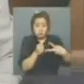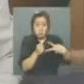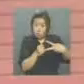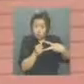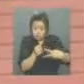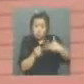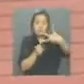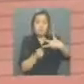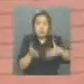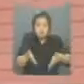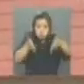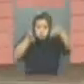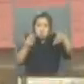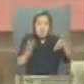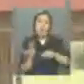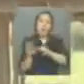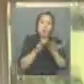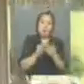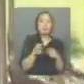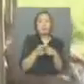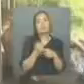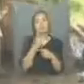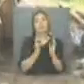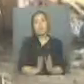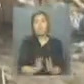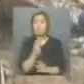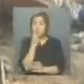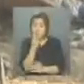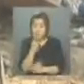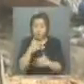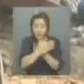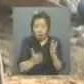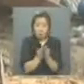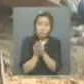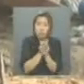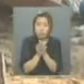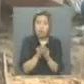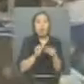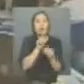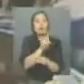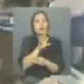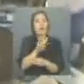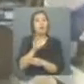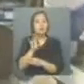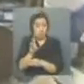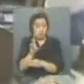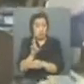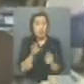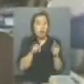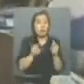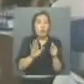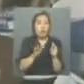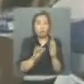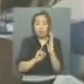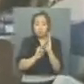ค่ะสภาพห้องครัวของบ้านเลขที่167ในตำบลบ้านบุ่งอำเภอเมืองจังหวัดพิจิตร